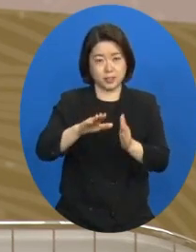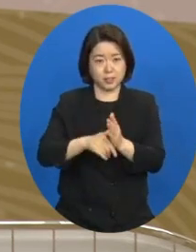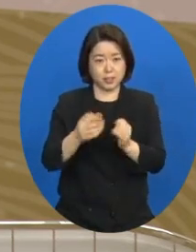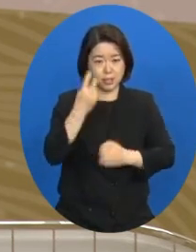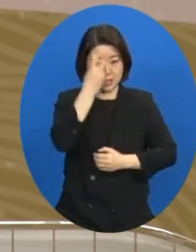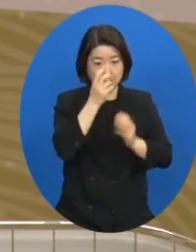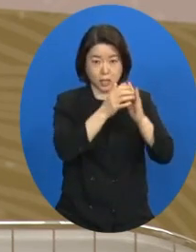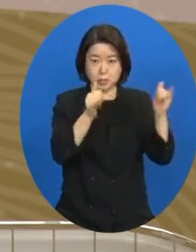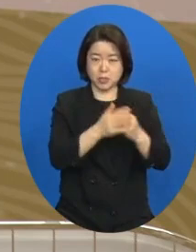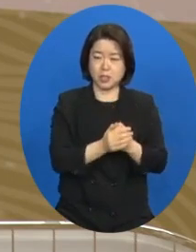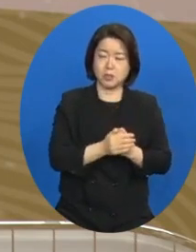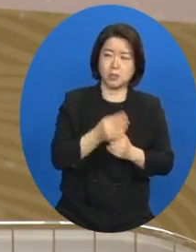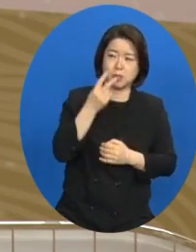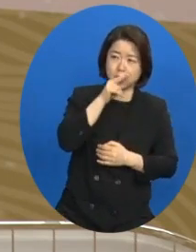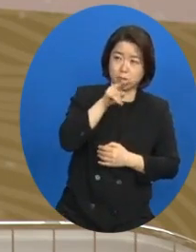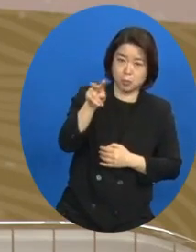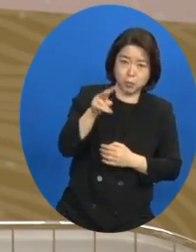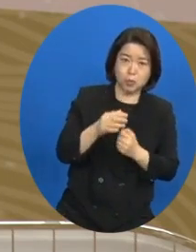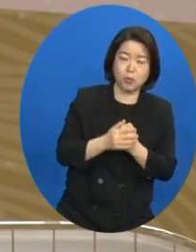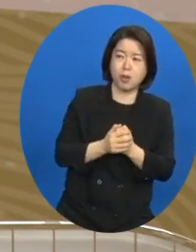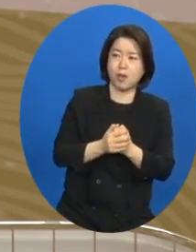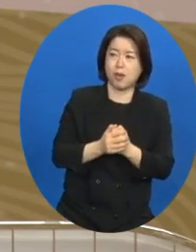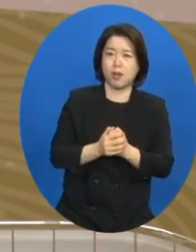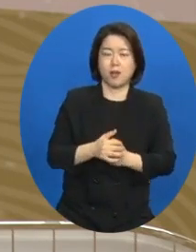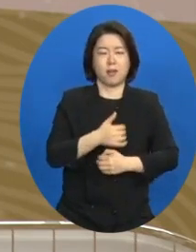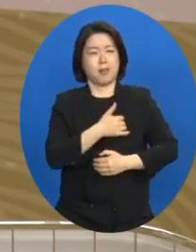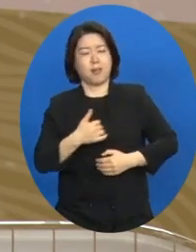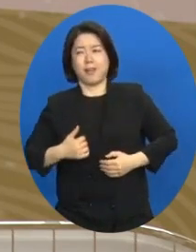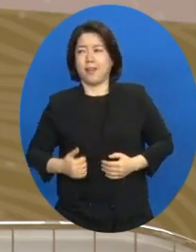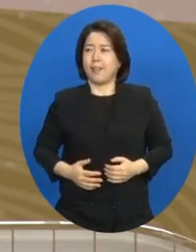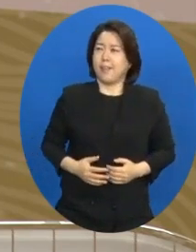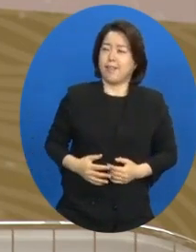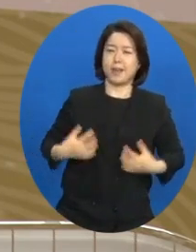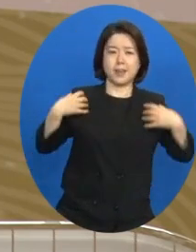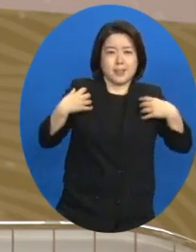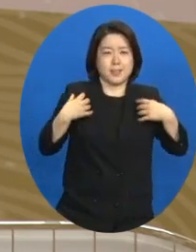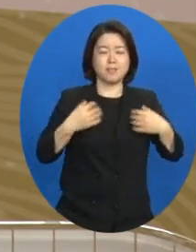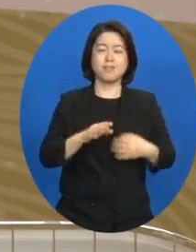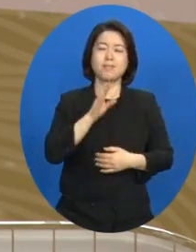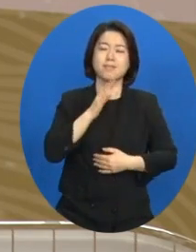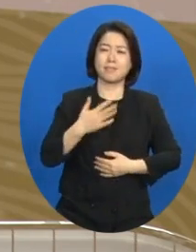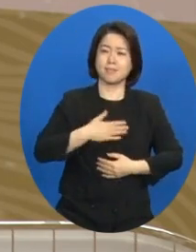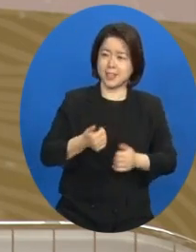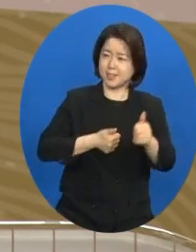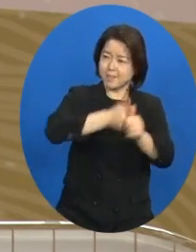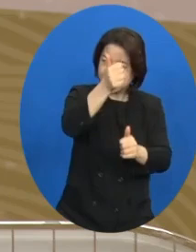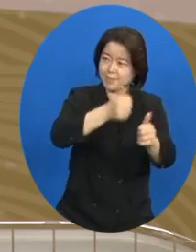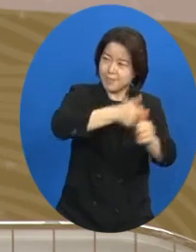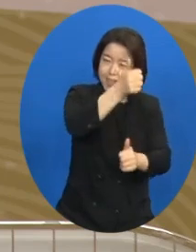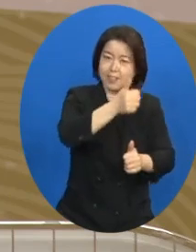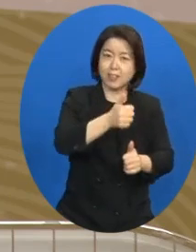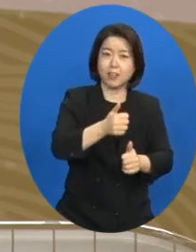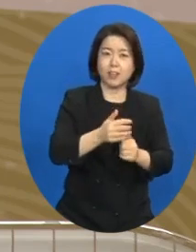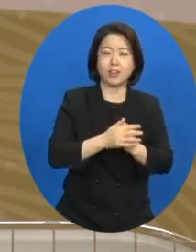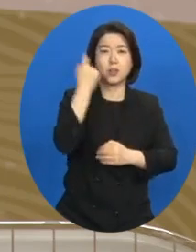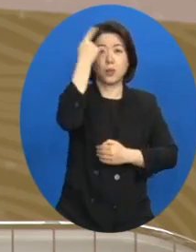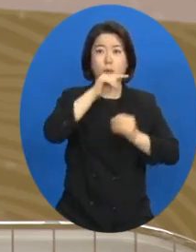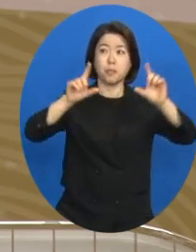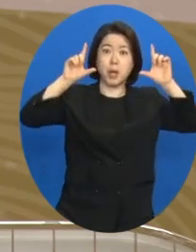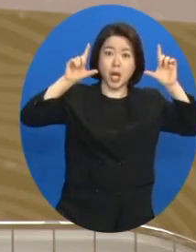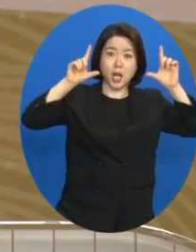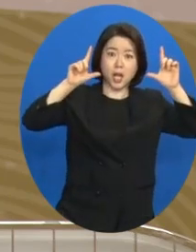얼마나 의기 역량의 하시면서 그렇지 내가 이겼다 그런 표정이 시